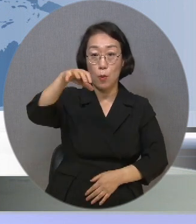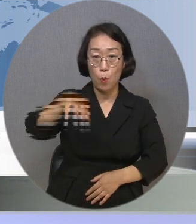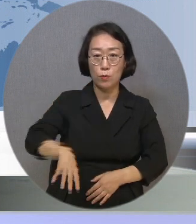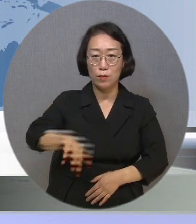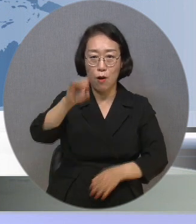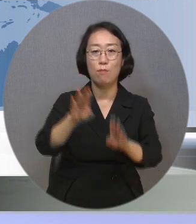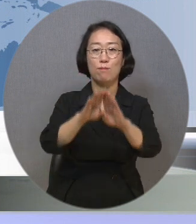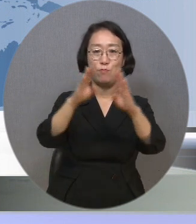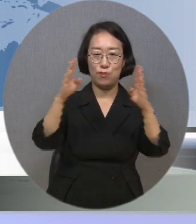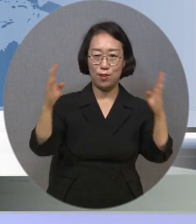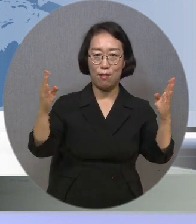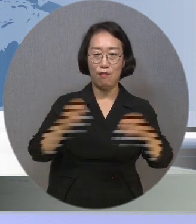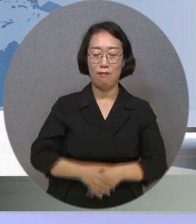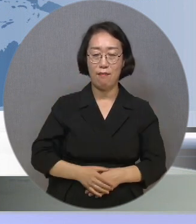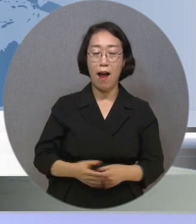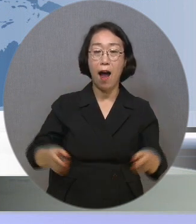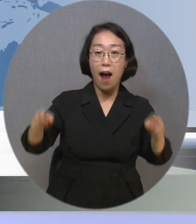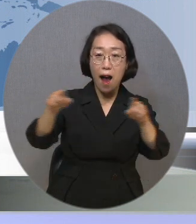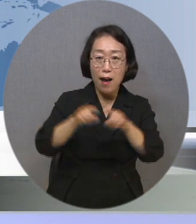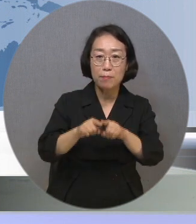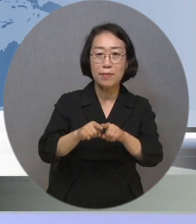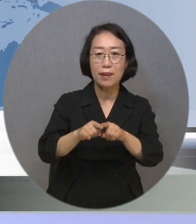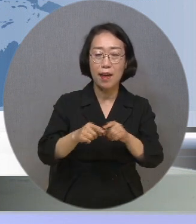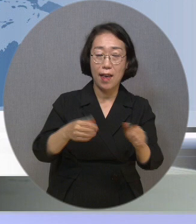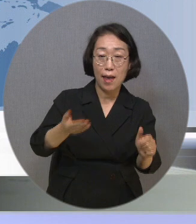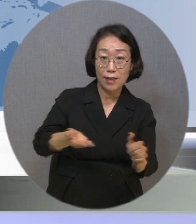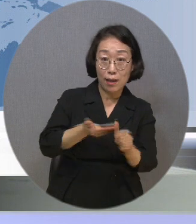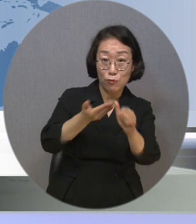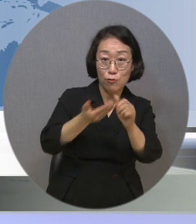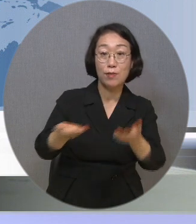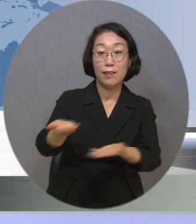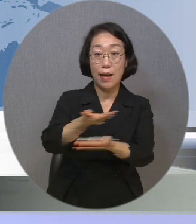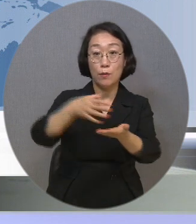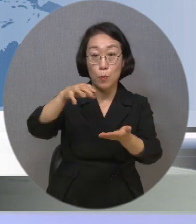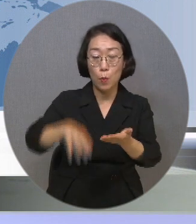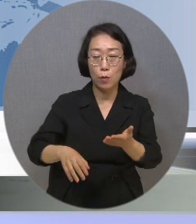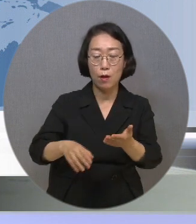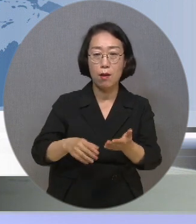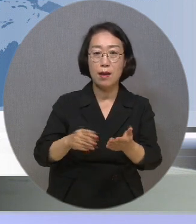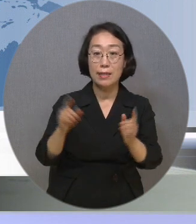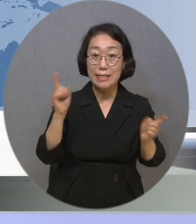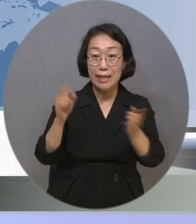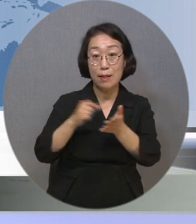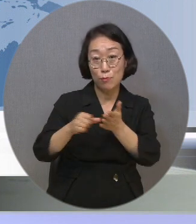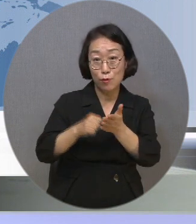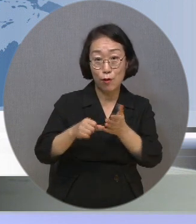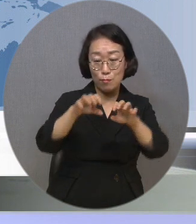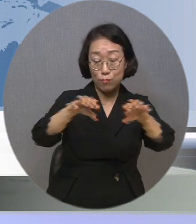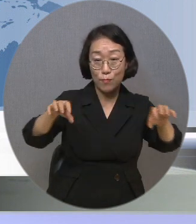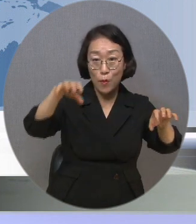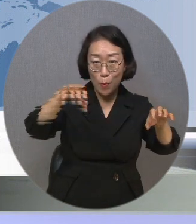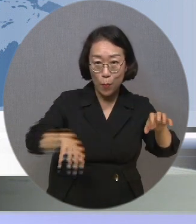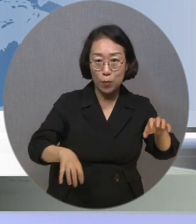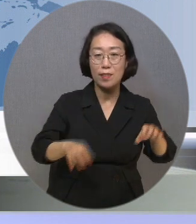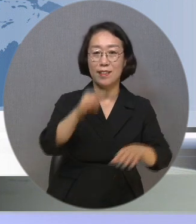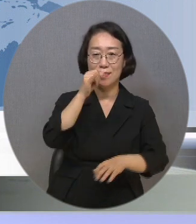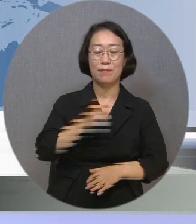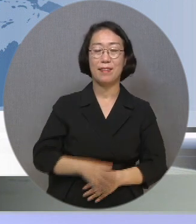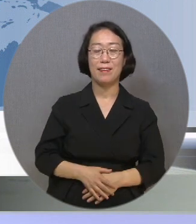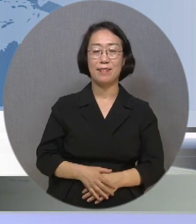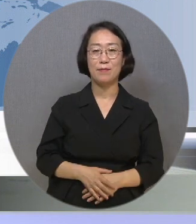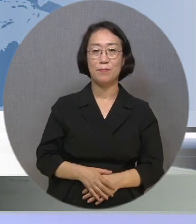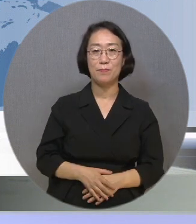열었습니다. 공동 육아 나눔터와 장난감 도서관 등이 마련돼 주민들의 반가움을 샀는데요. 정희현 기자가